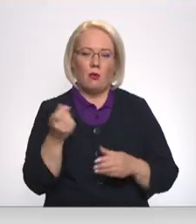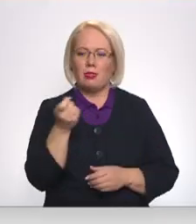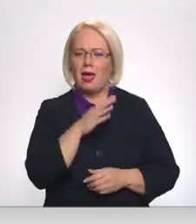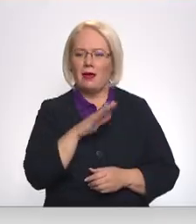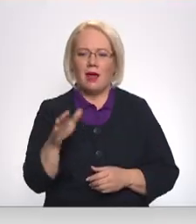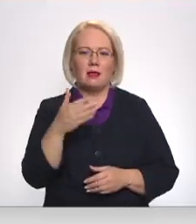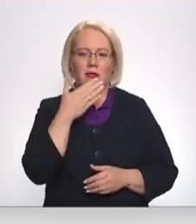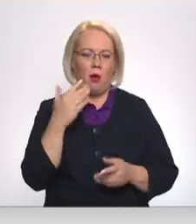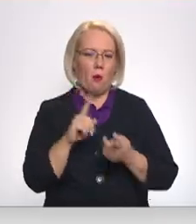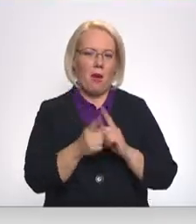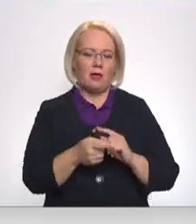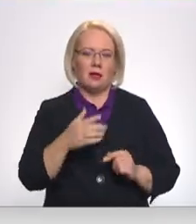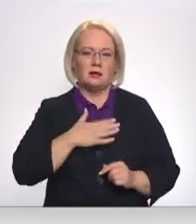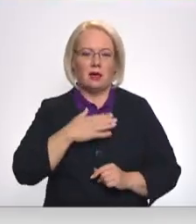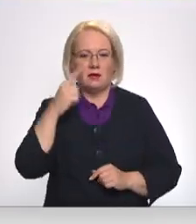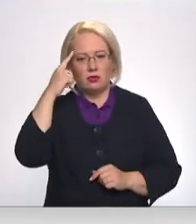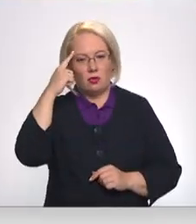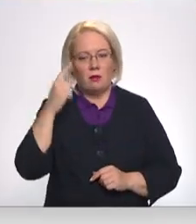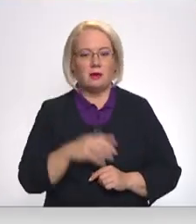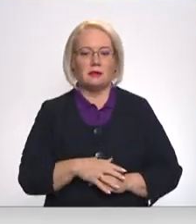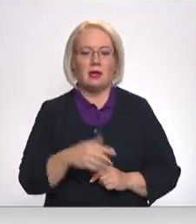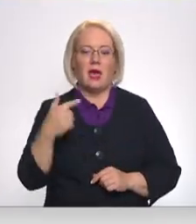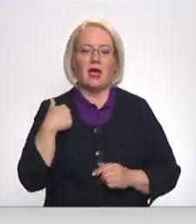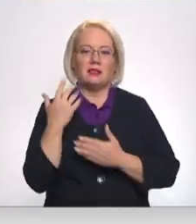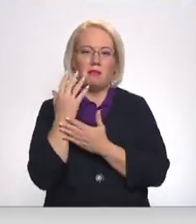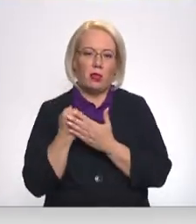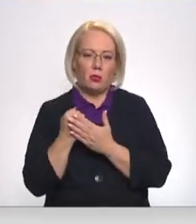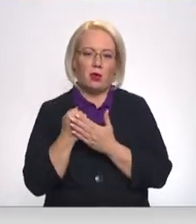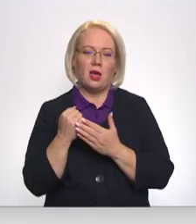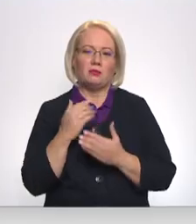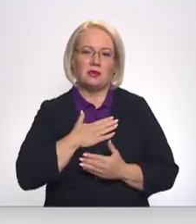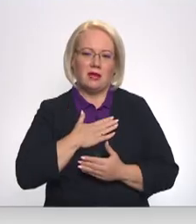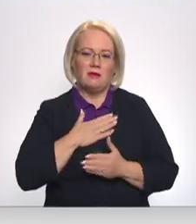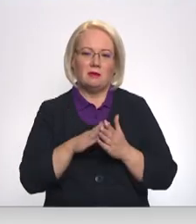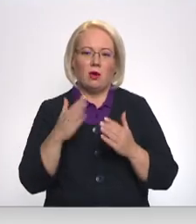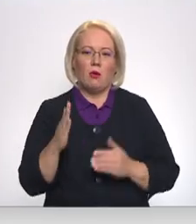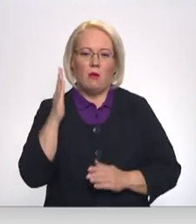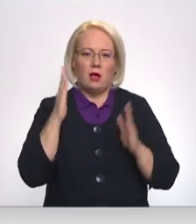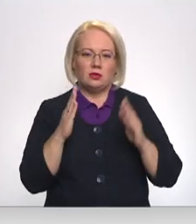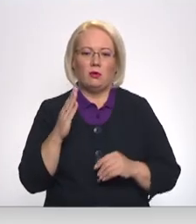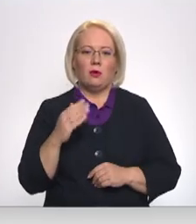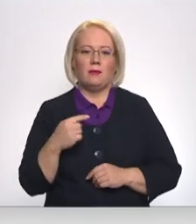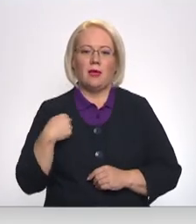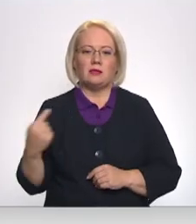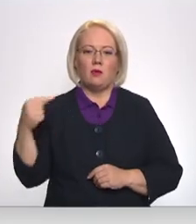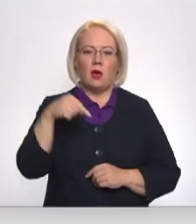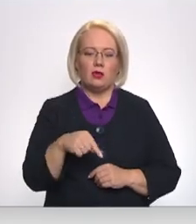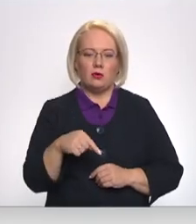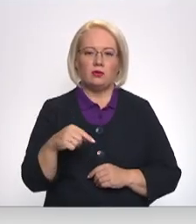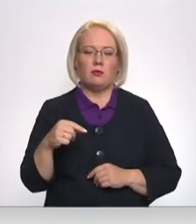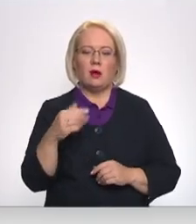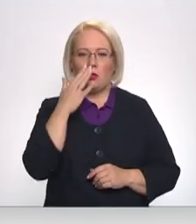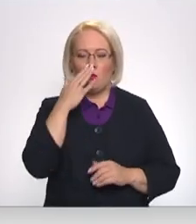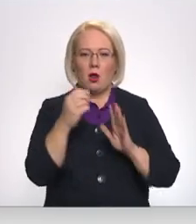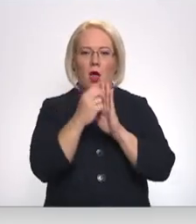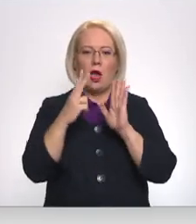neesmu mainījusi savas domas. Jā, es paturēšu pie sevis par to, par ko es esmu balsojis. Es atbraucis par 18. sarakstu